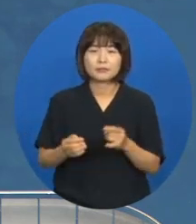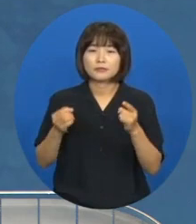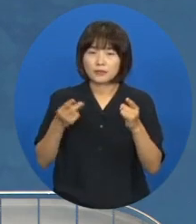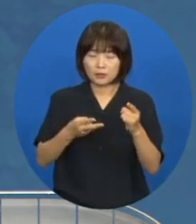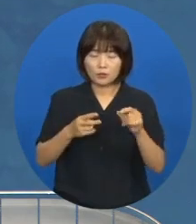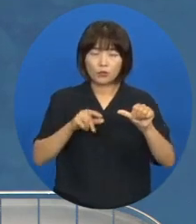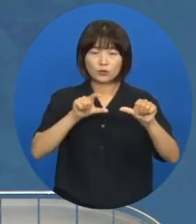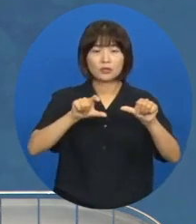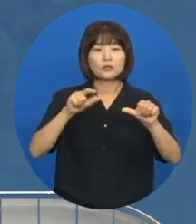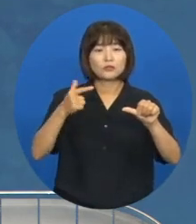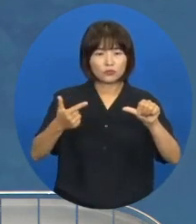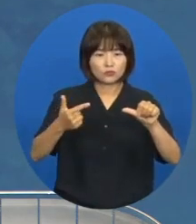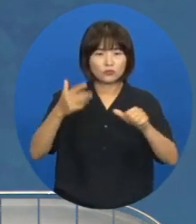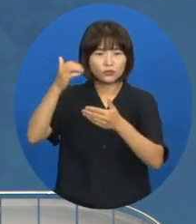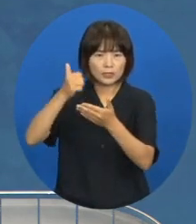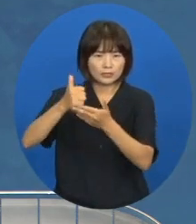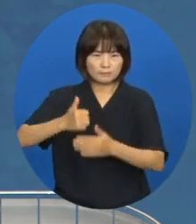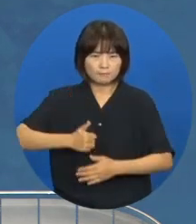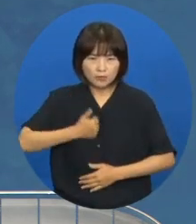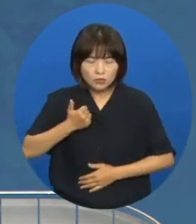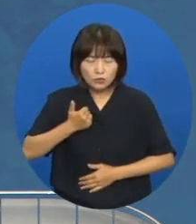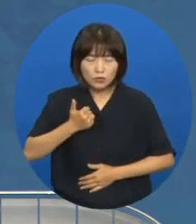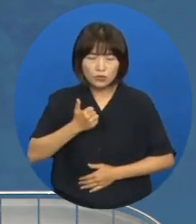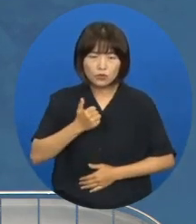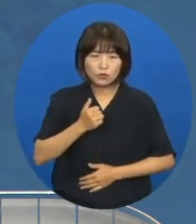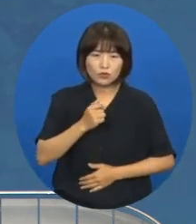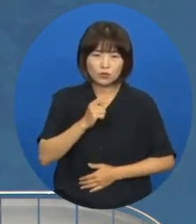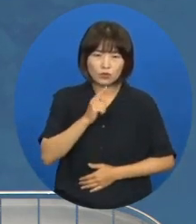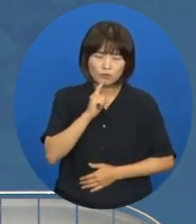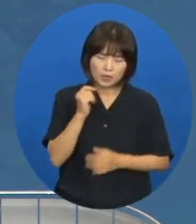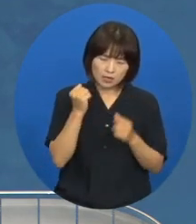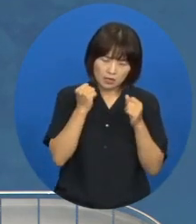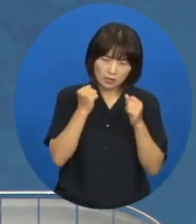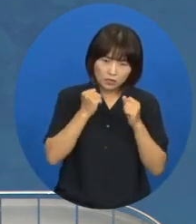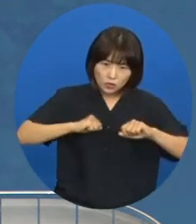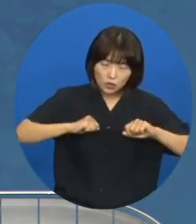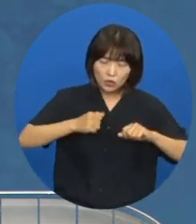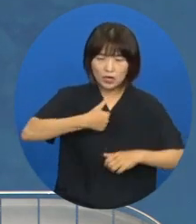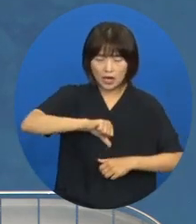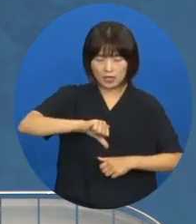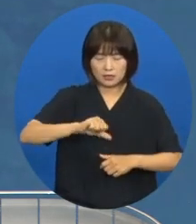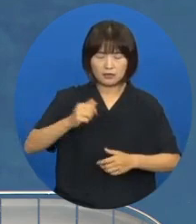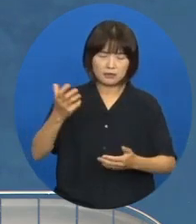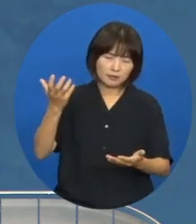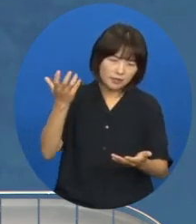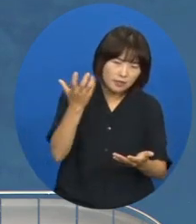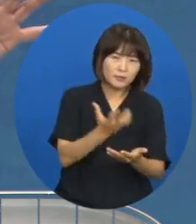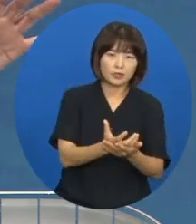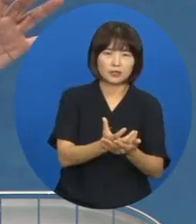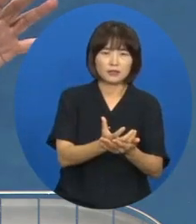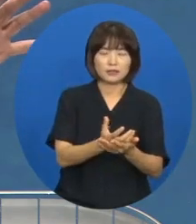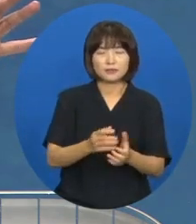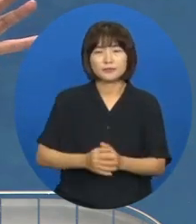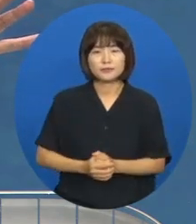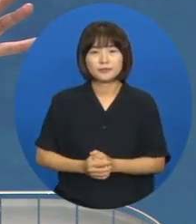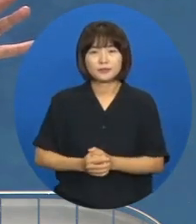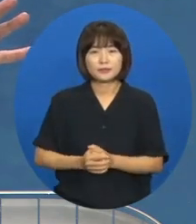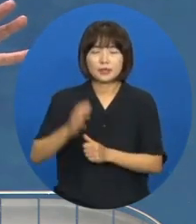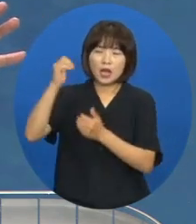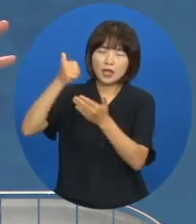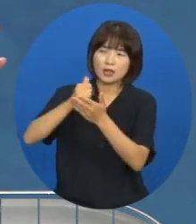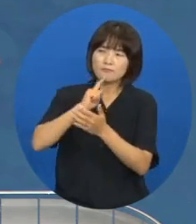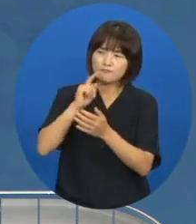6절에 하나님의 진노가 불순종의 아들들에게 임하나니, 하나님에게 불순종하는